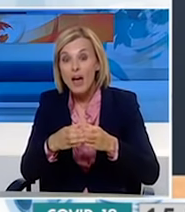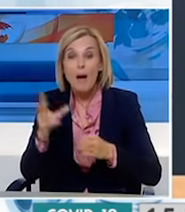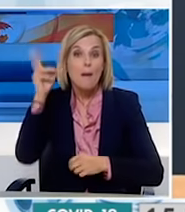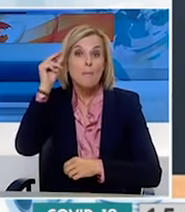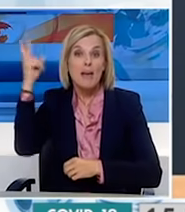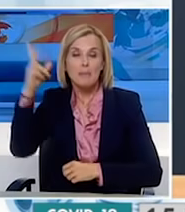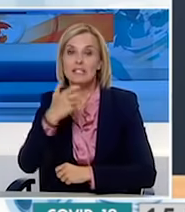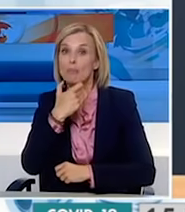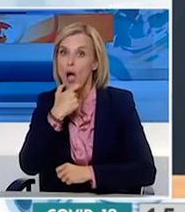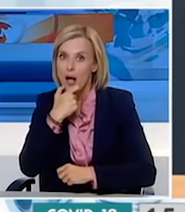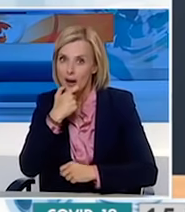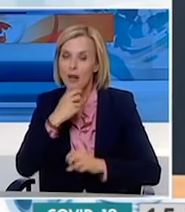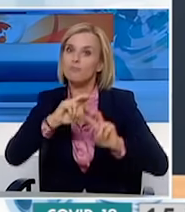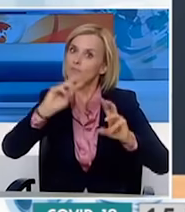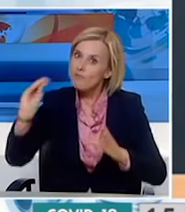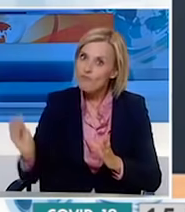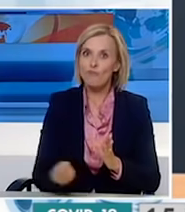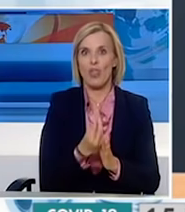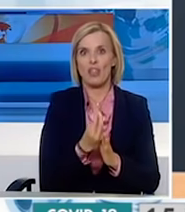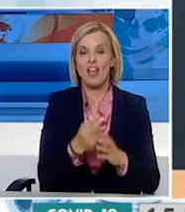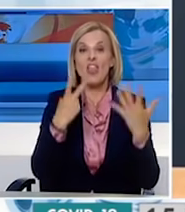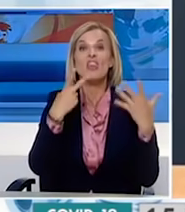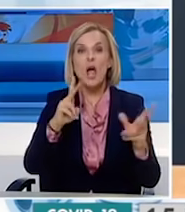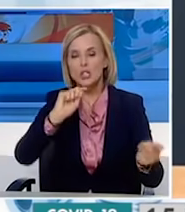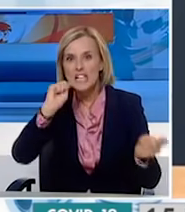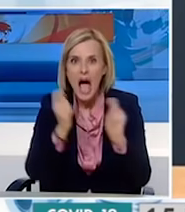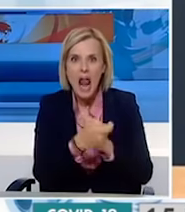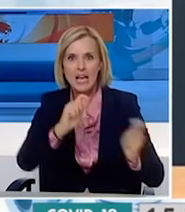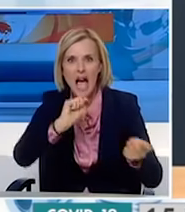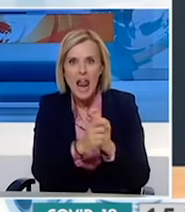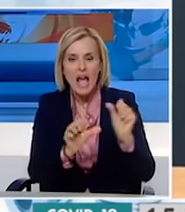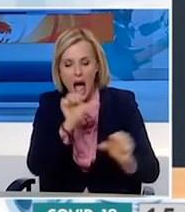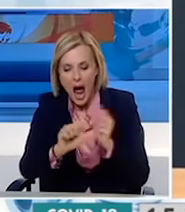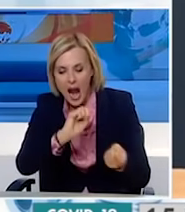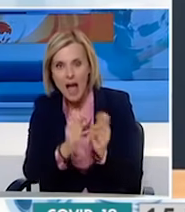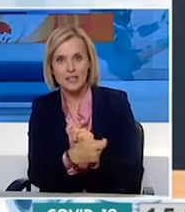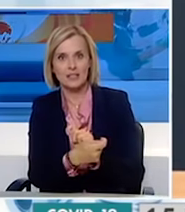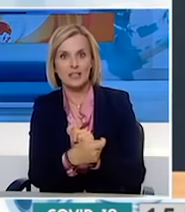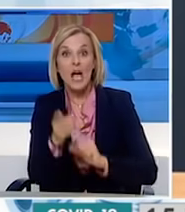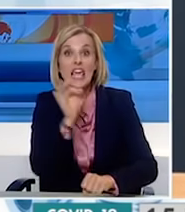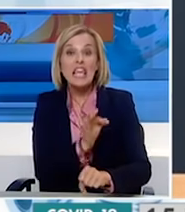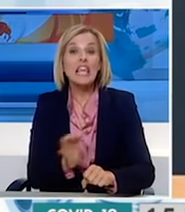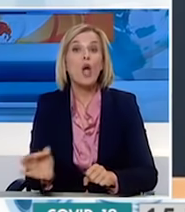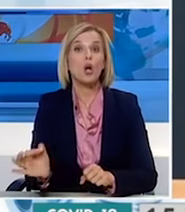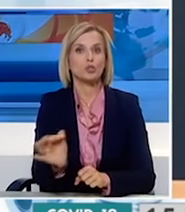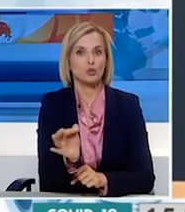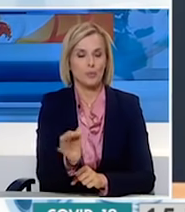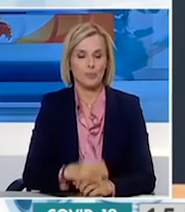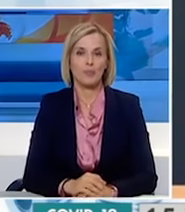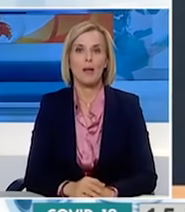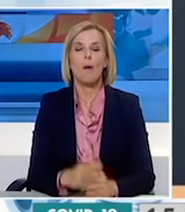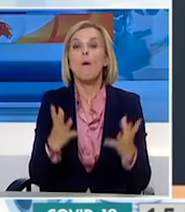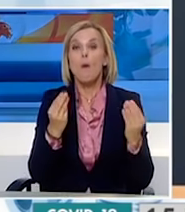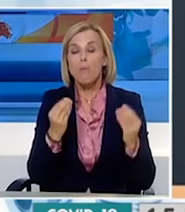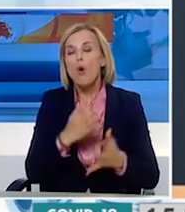περίπου 200 μεταλλάξεις, οι οποίες συνέβαιναν κατά κανόνα σε αυτό τον ιό. Και έδωσαν μερικά κύρια μηνύματα. Πρώτον, το μεγάλο